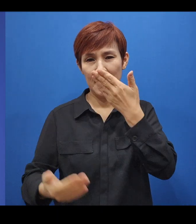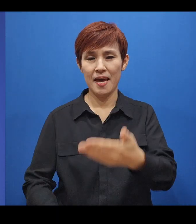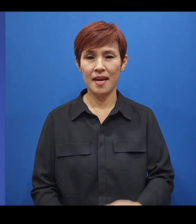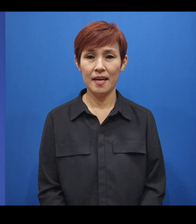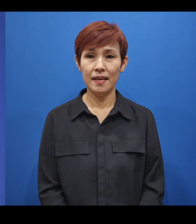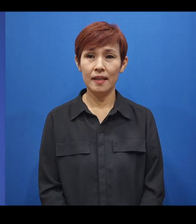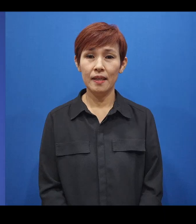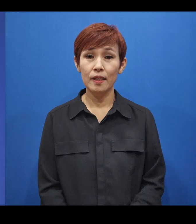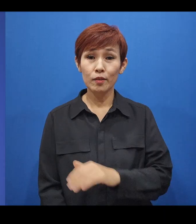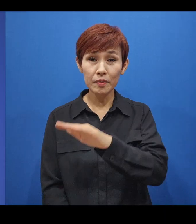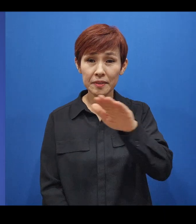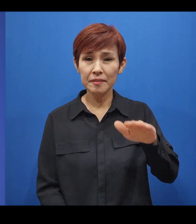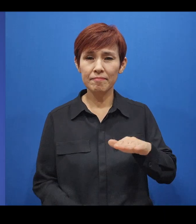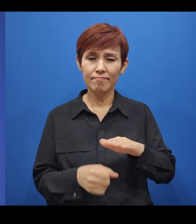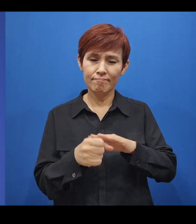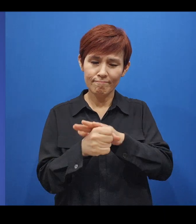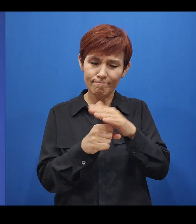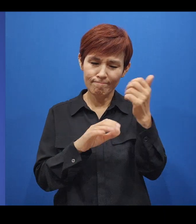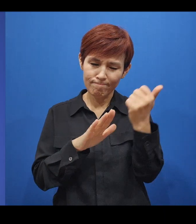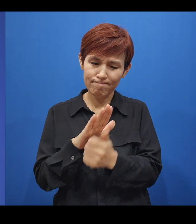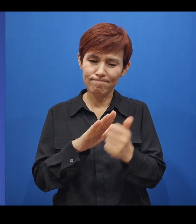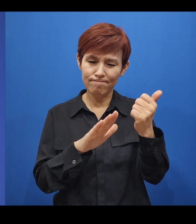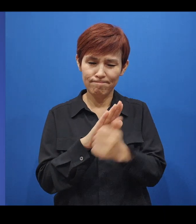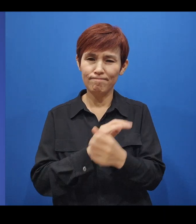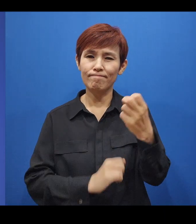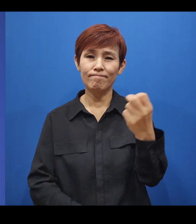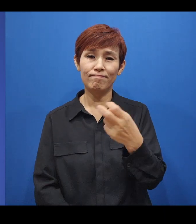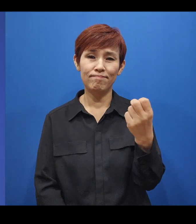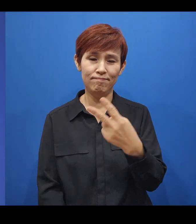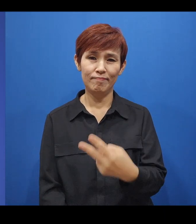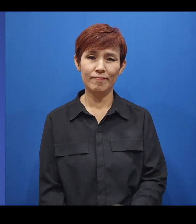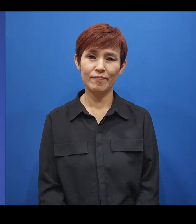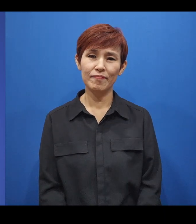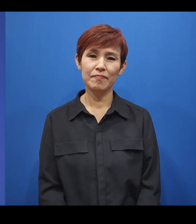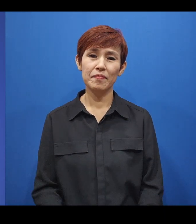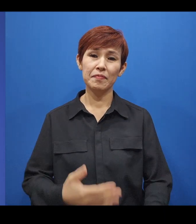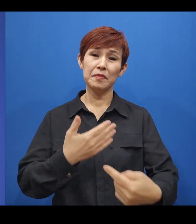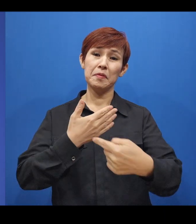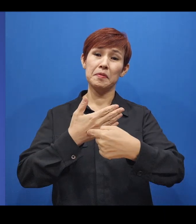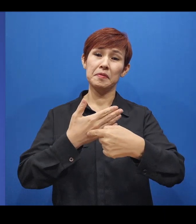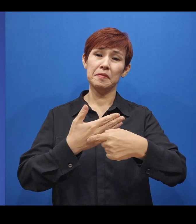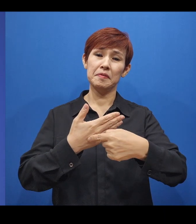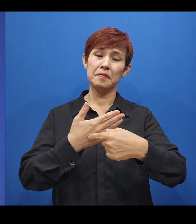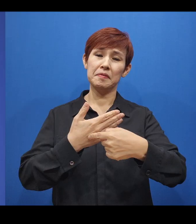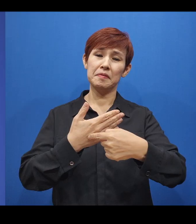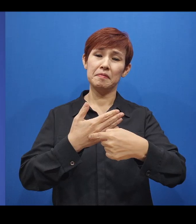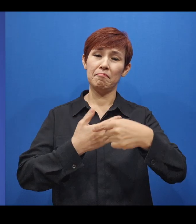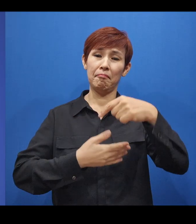그렇기 때문에 우리는 사랑에 계속 실패합니다. 사랑하는 것 같다가 미워집니다. 사랑을